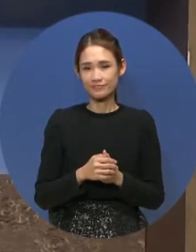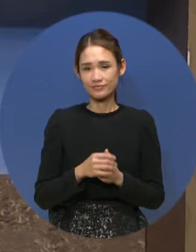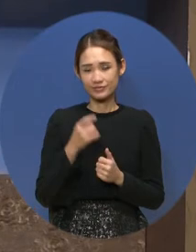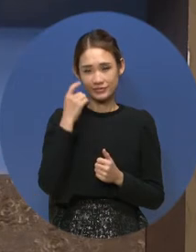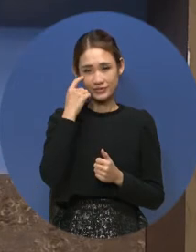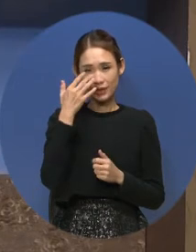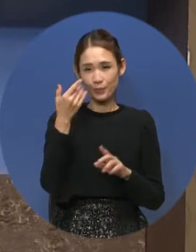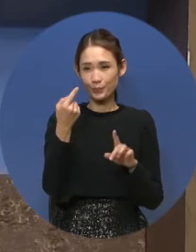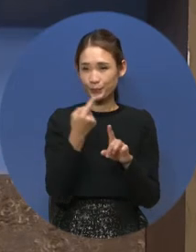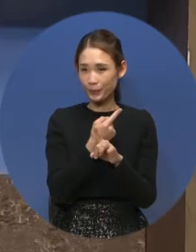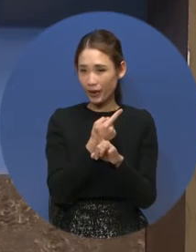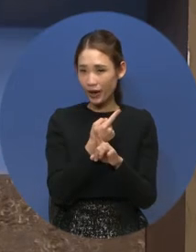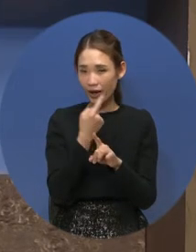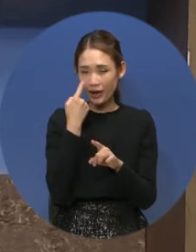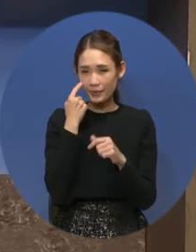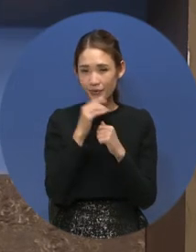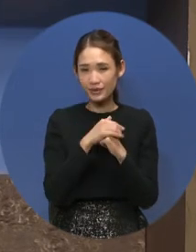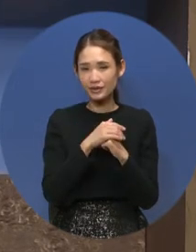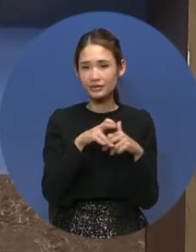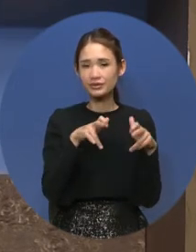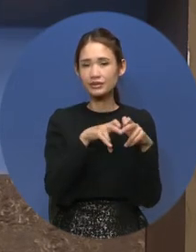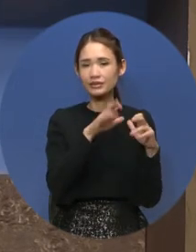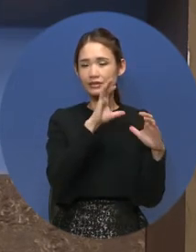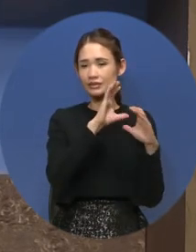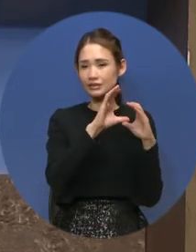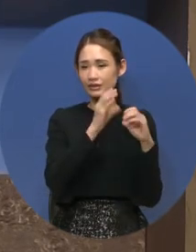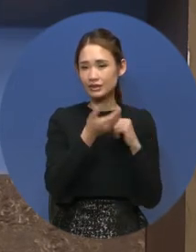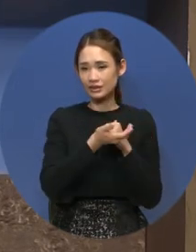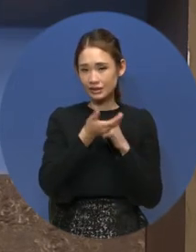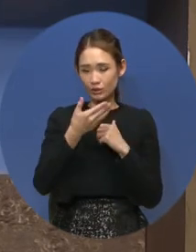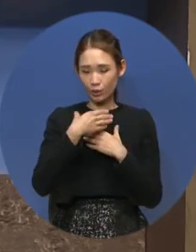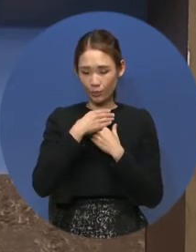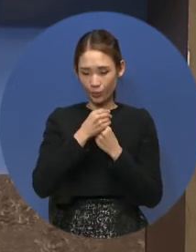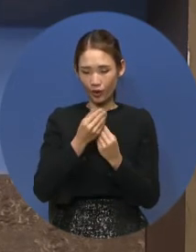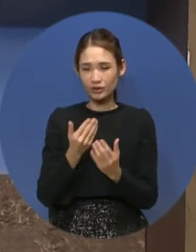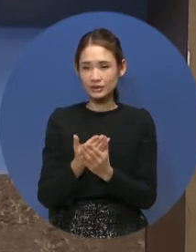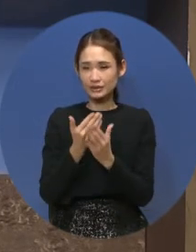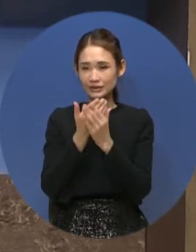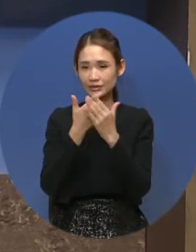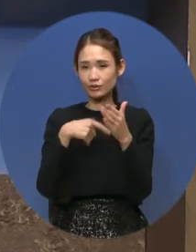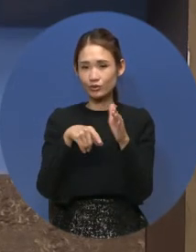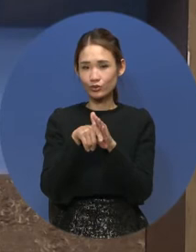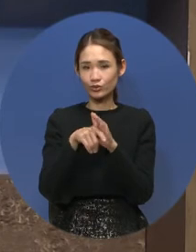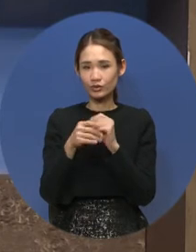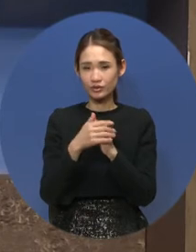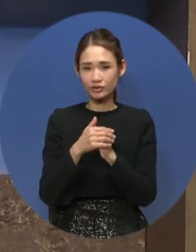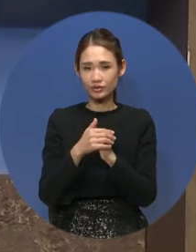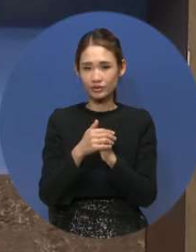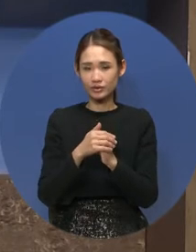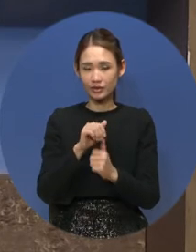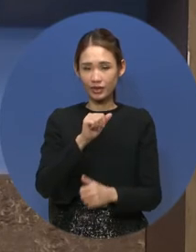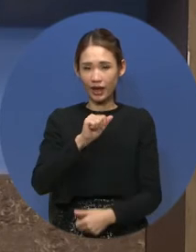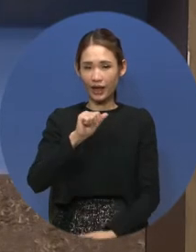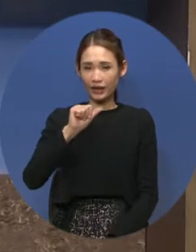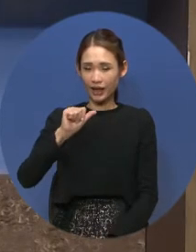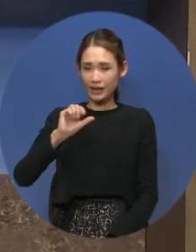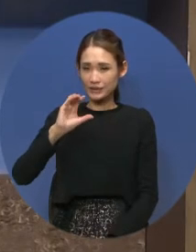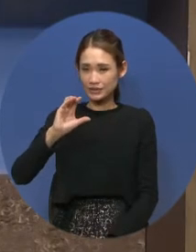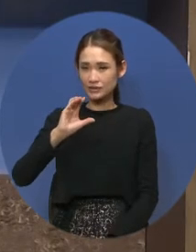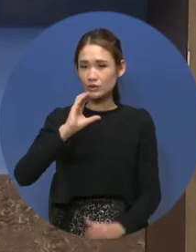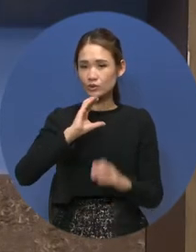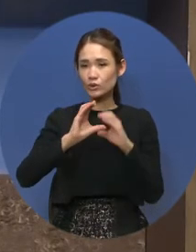질문을 바꿔서요. 장애인의 의사소통과 이동 편의 증진을 위해서 탁트인 AAC 소통마을을